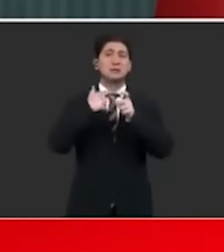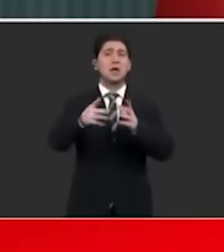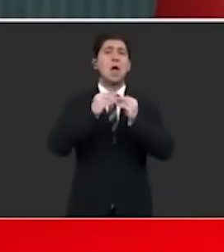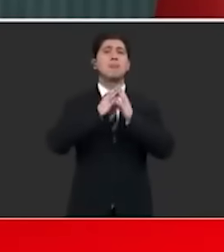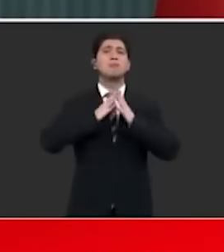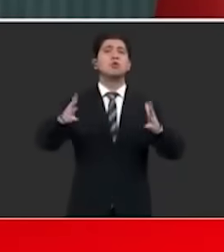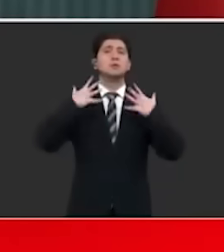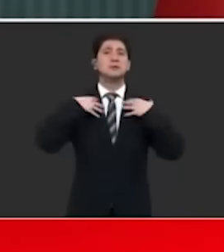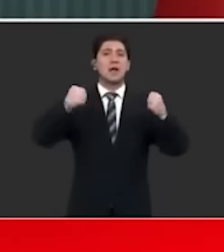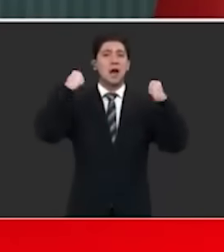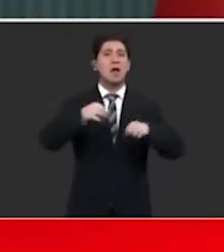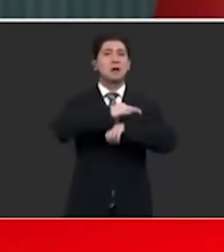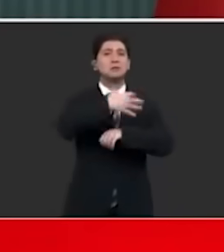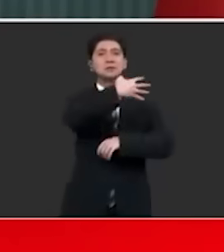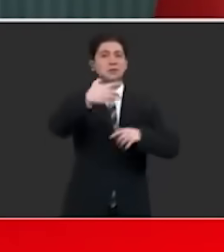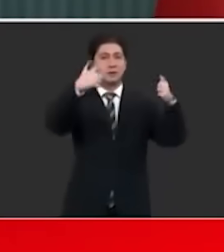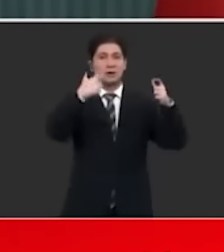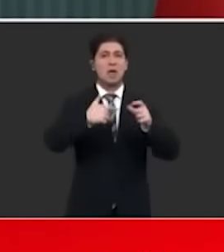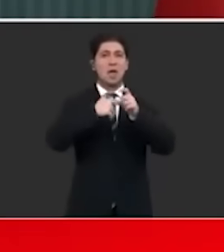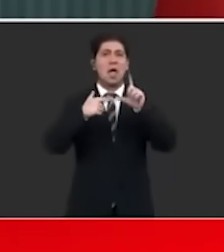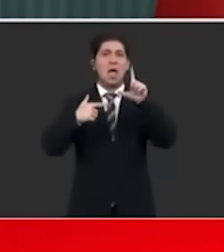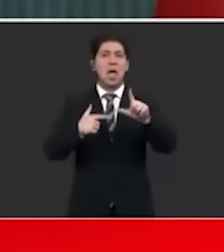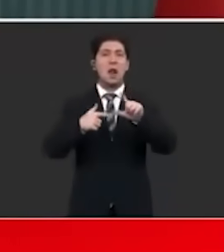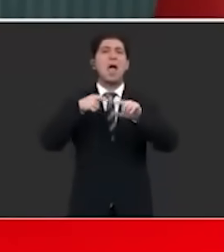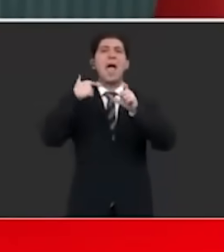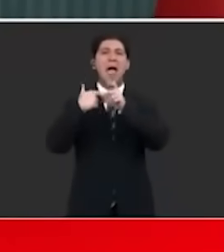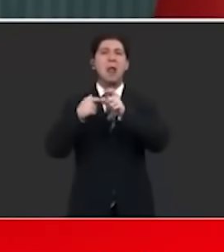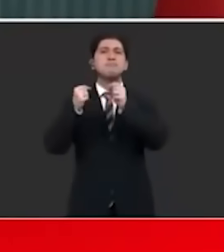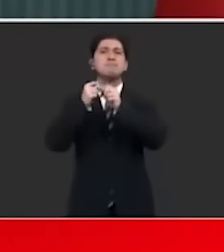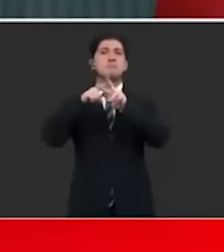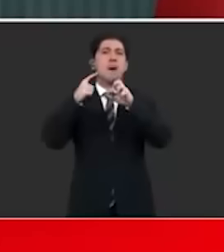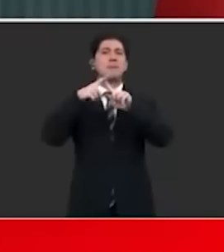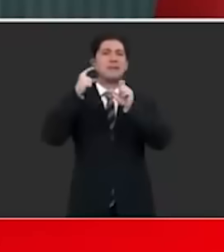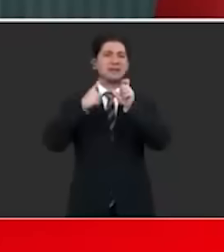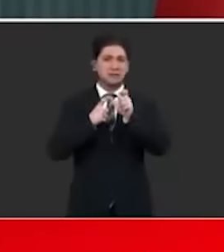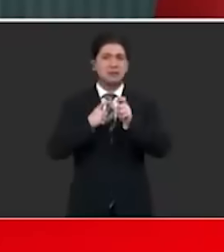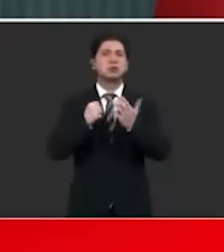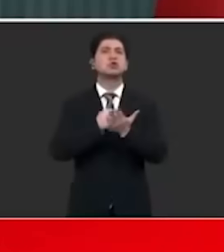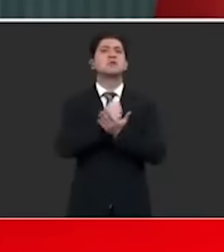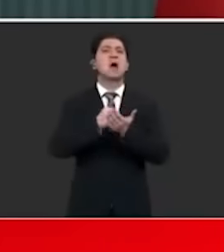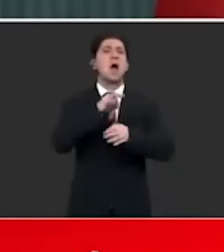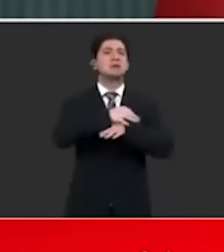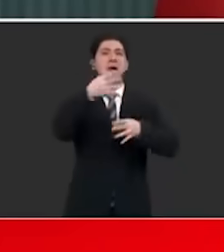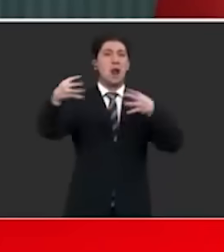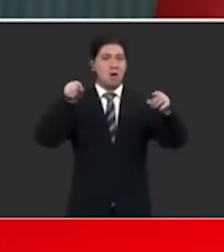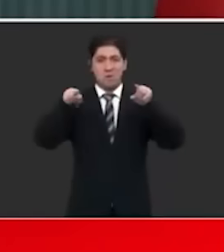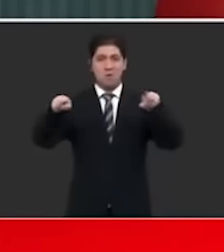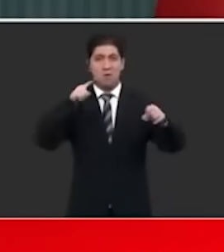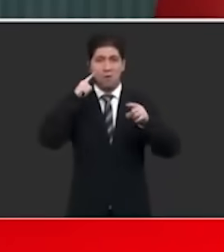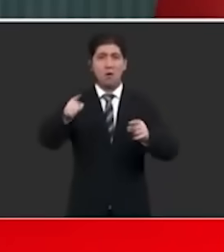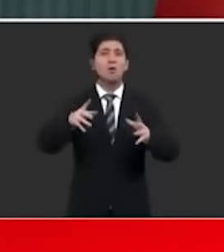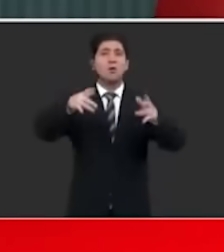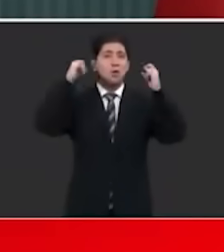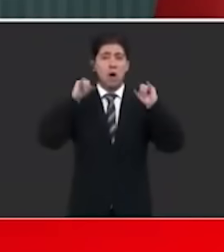sağlık tesisleri olan El Ehli Baptist ve Şifa hastanelerinde yaşanan vahşeti